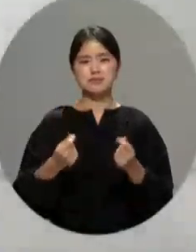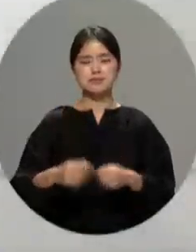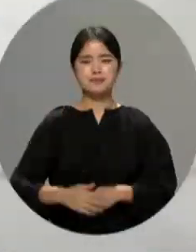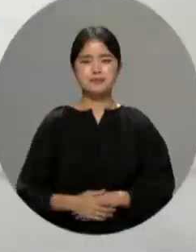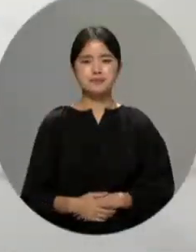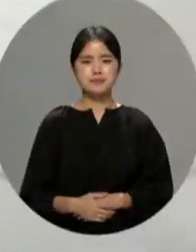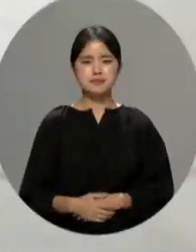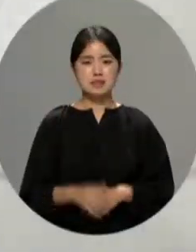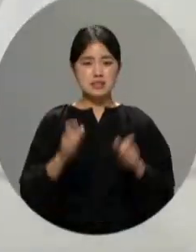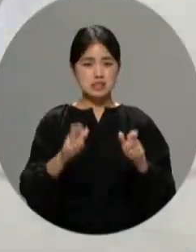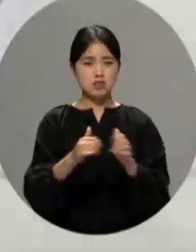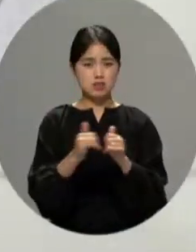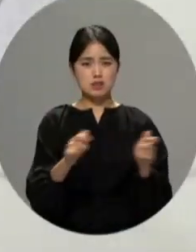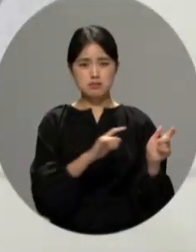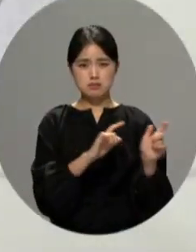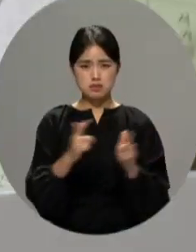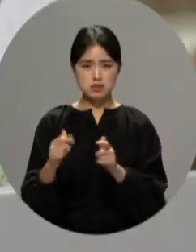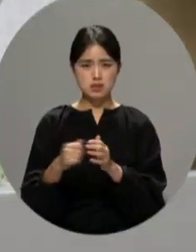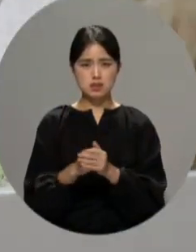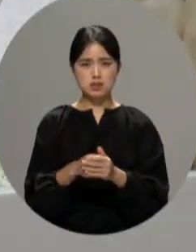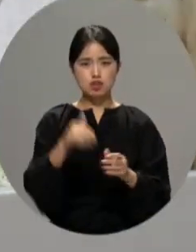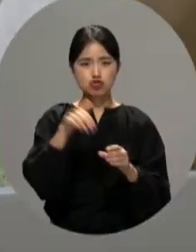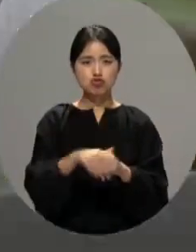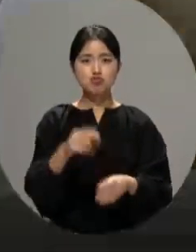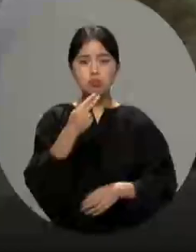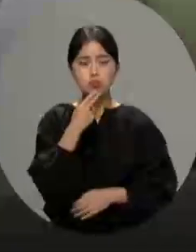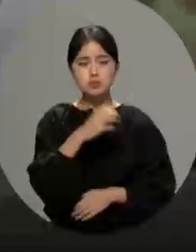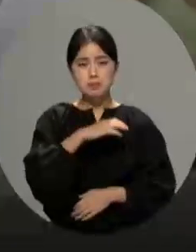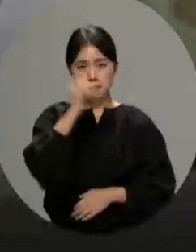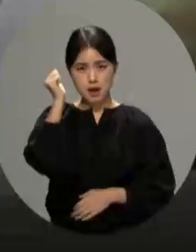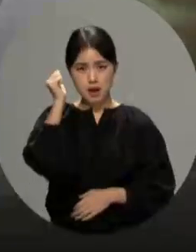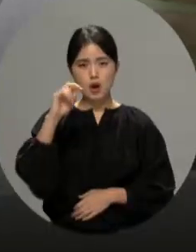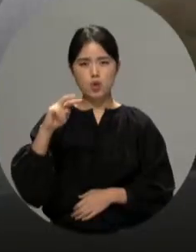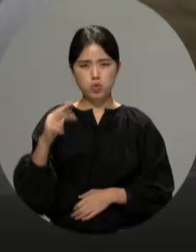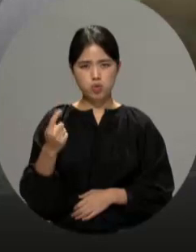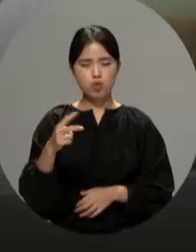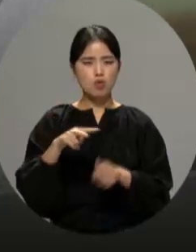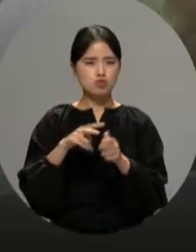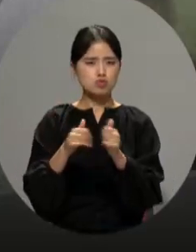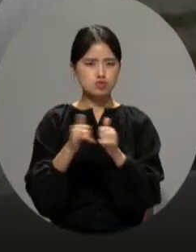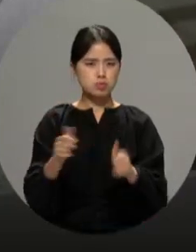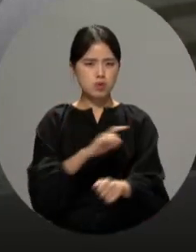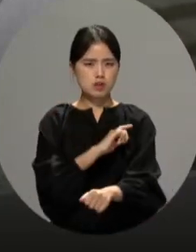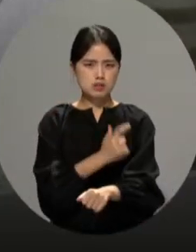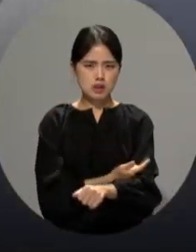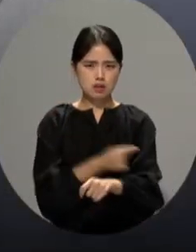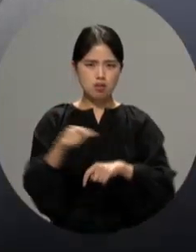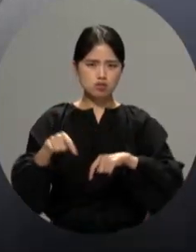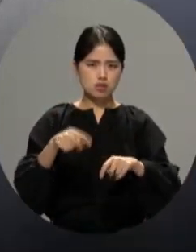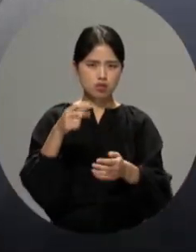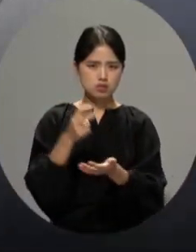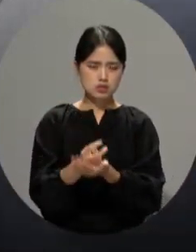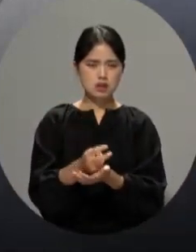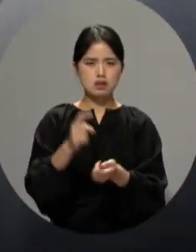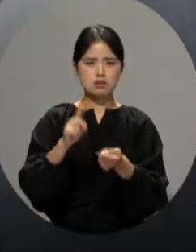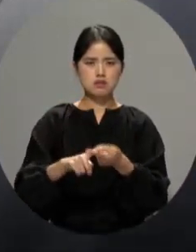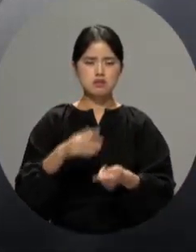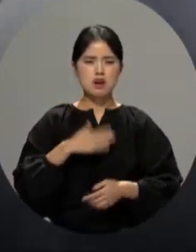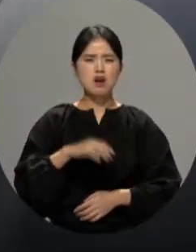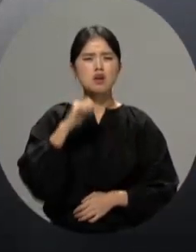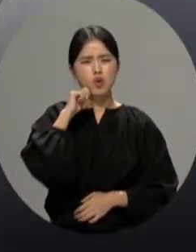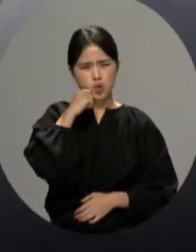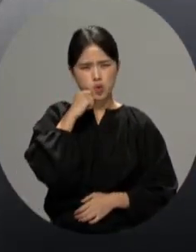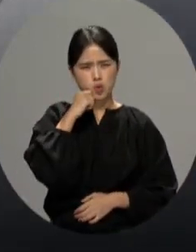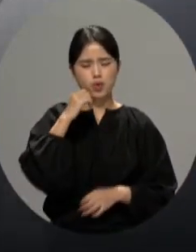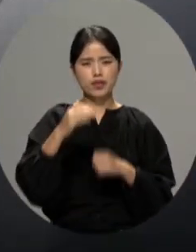허다합니다. 지역민들이 아무리 무투표 당선이 확정됐다고 하더라도 이제 후보의 자격이나 정책이나 이런 것들을 알기